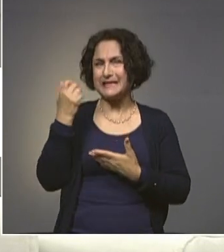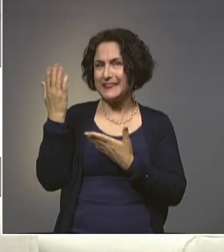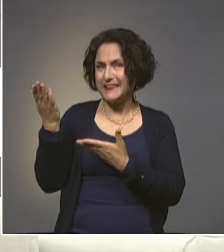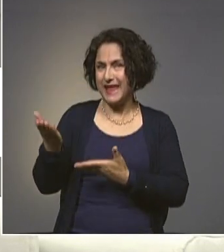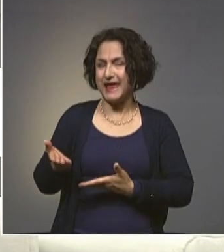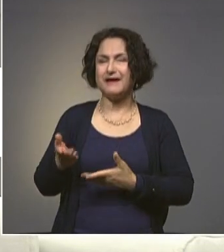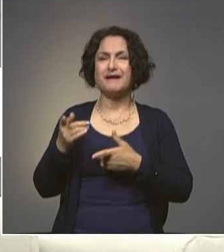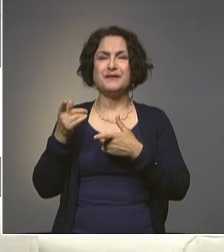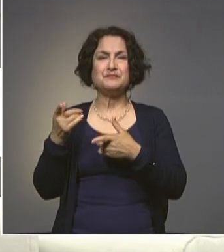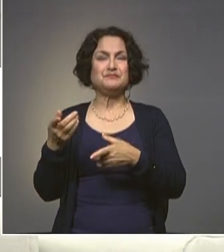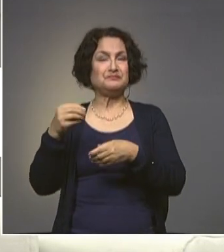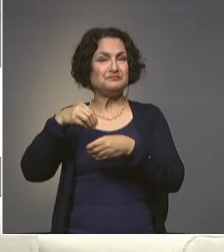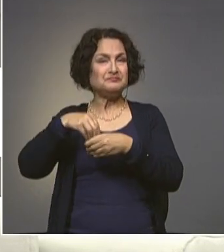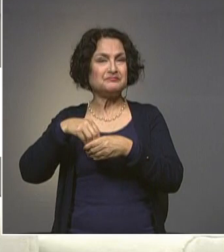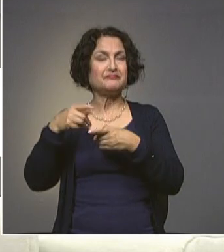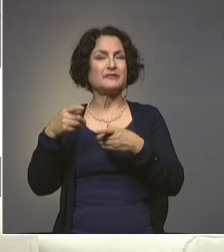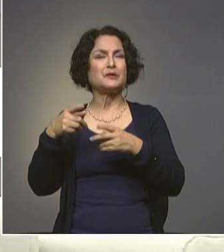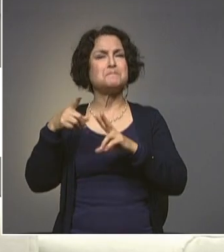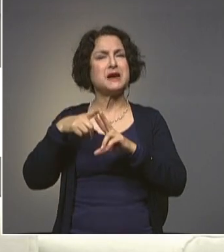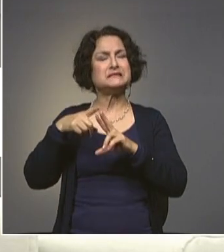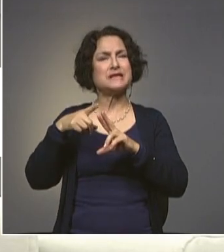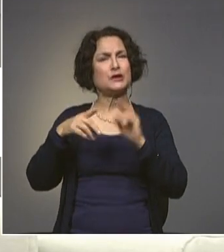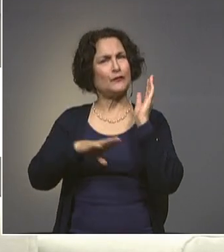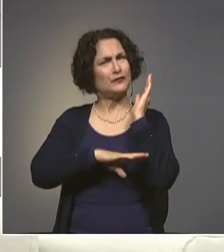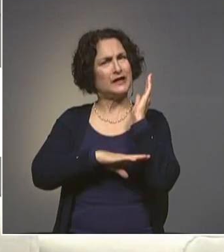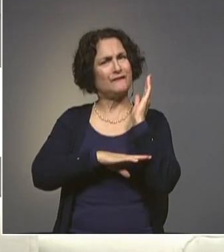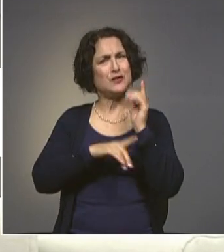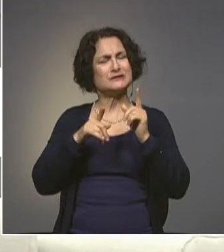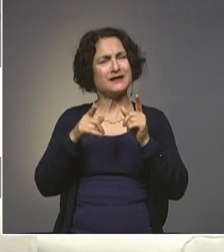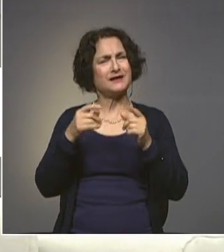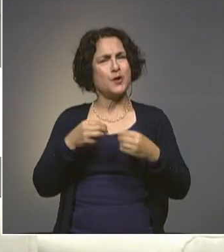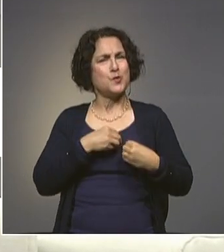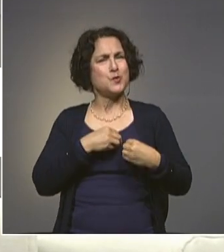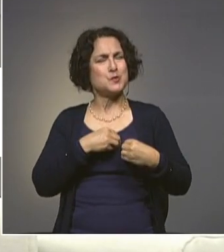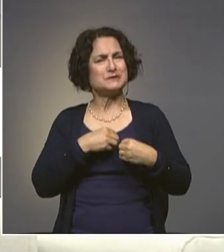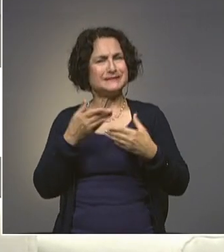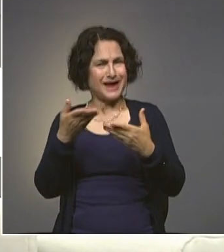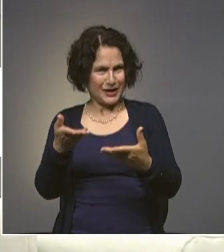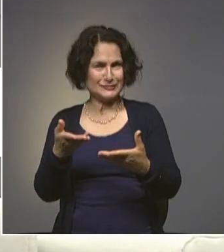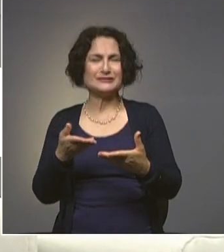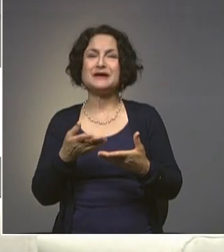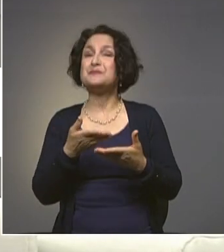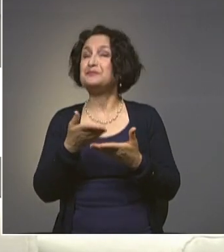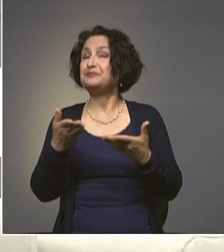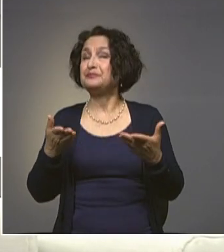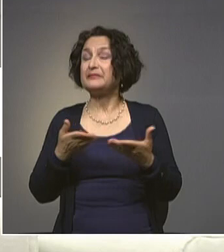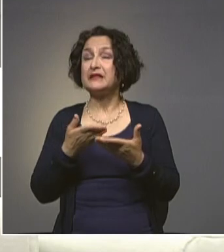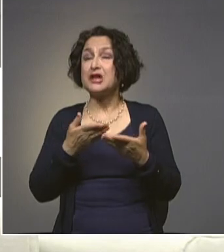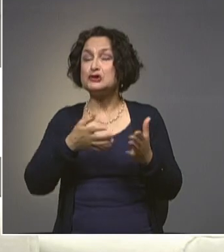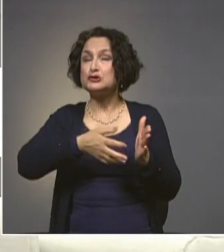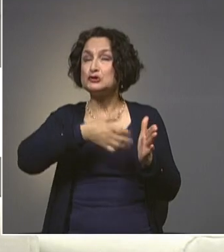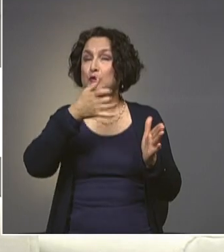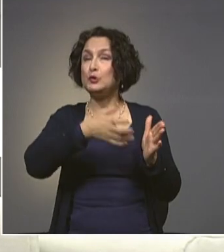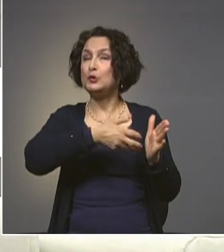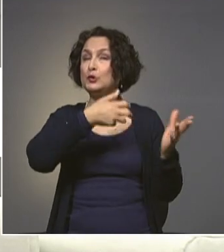другото, не само заради Полисандровото дърво, се усеща тук в книгата. А иначе, по принцип, създаването на струнен музикален инструмент